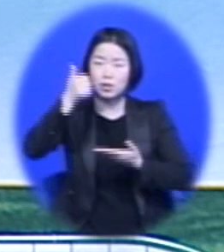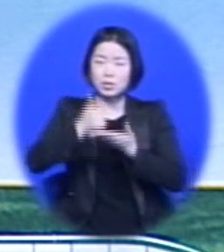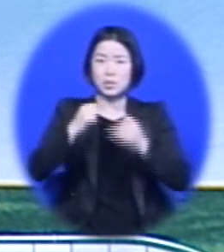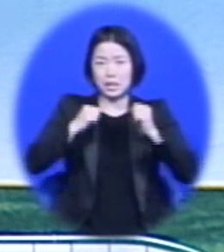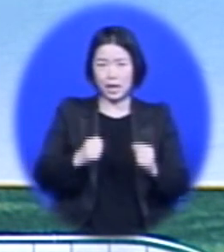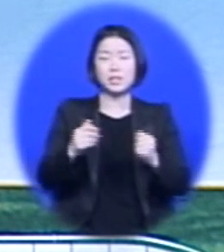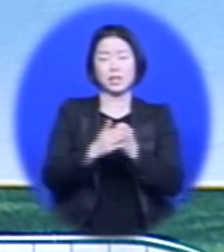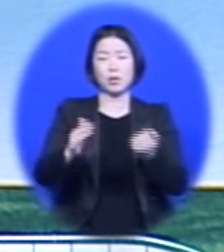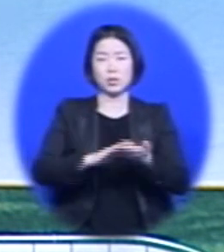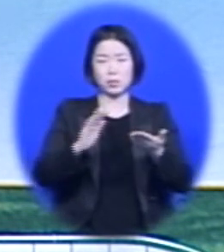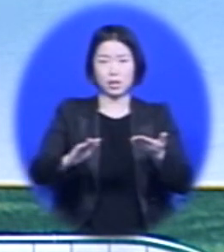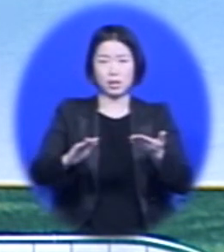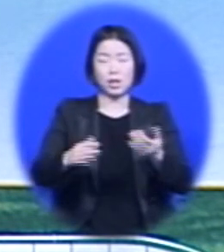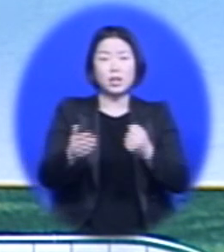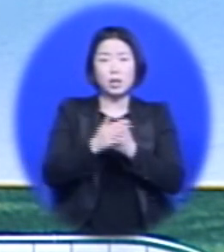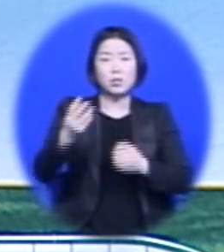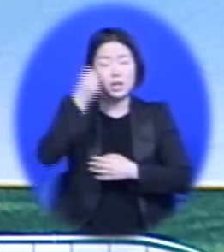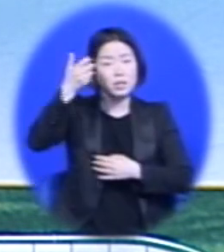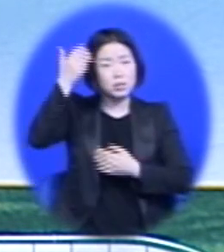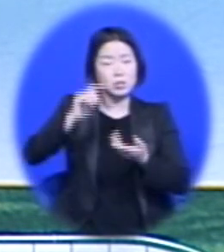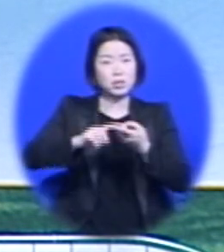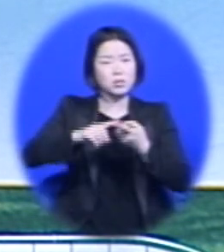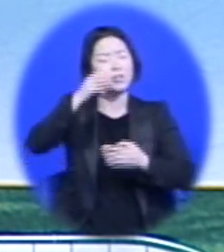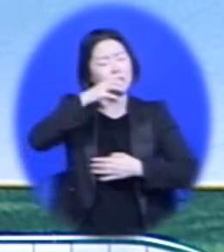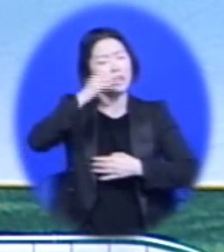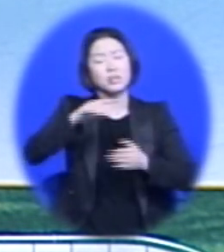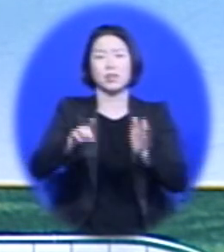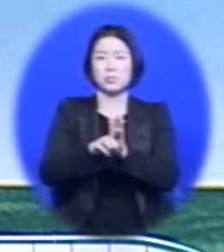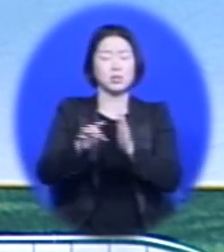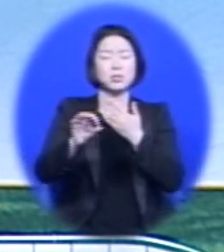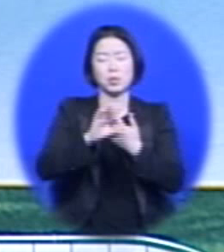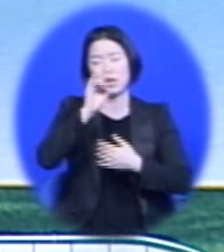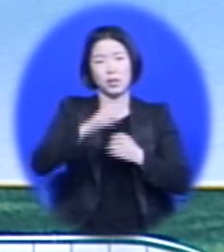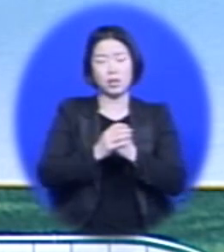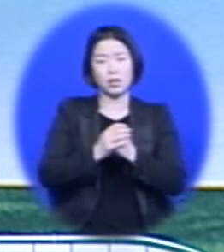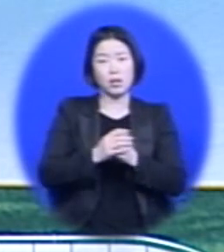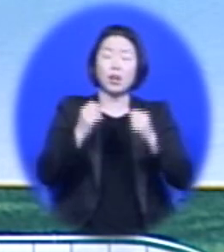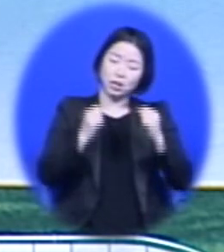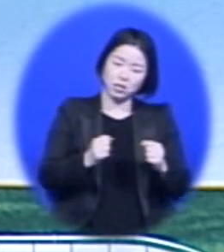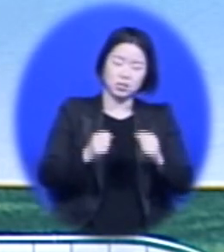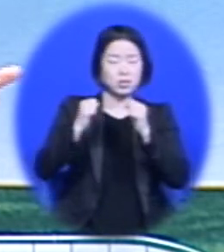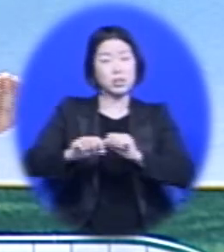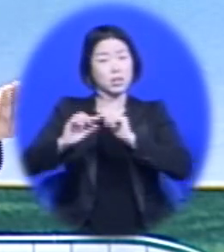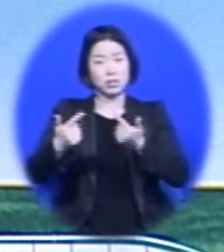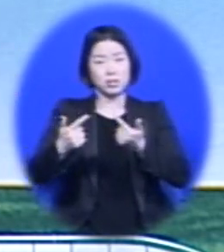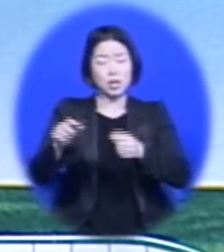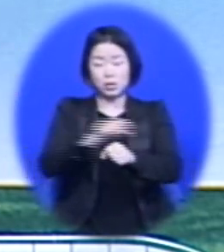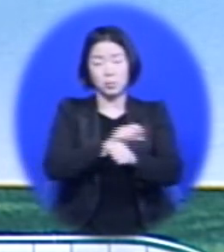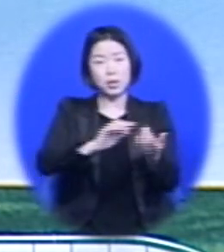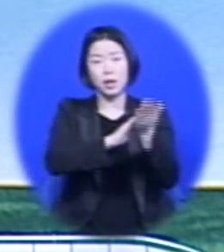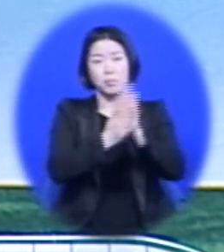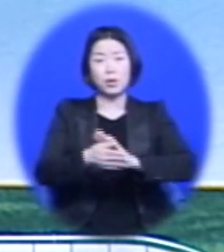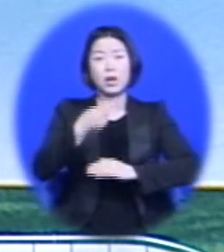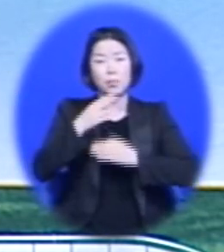여러분 성령님을 건성으로 믿으면 안 됩니다. 계시든지 안 계시든지 특별한 변화가 없다면